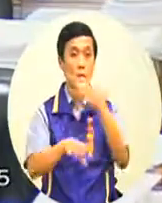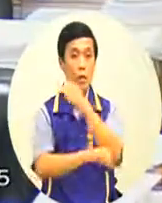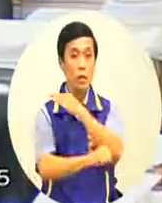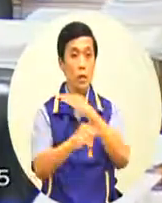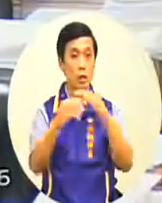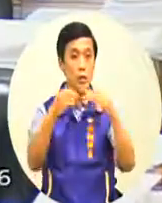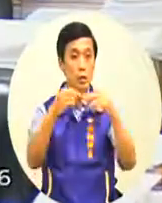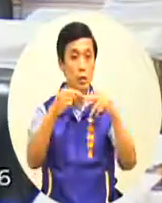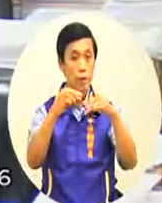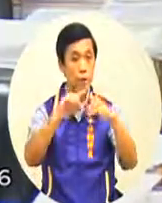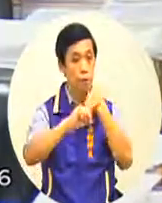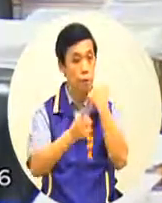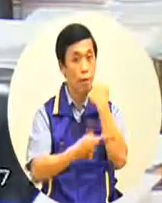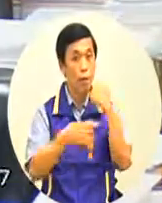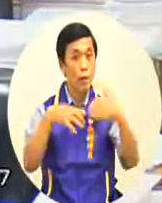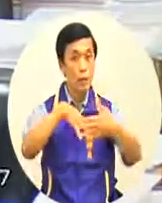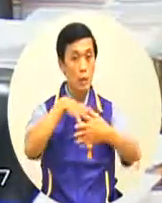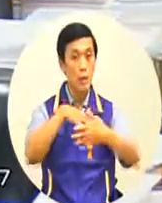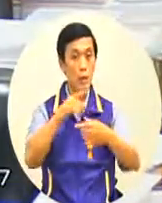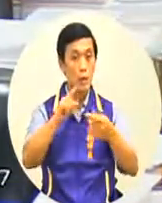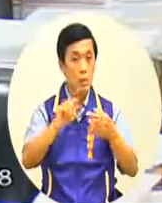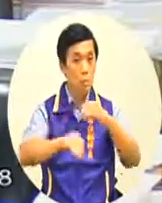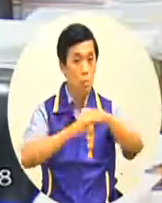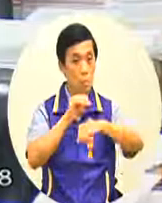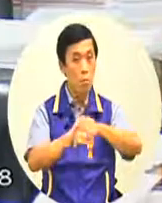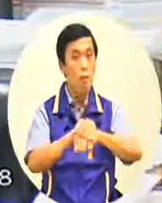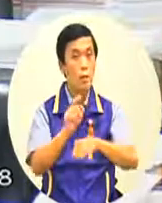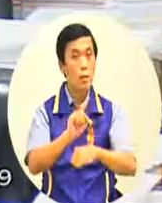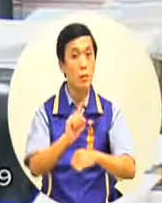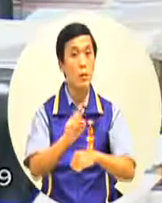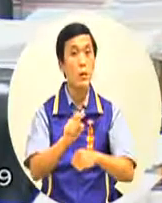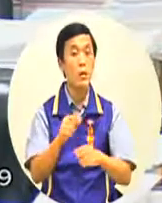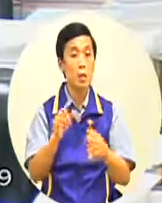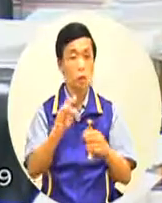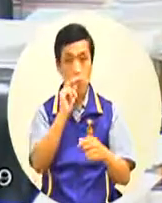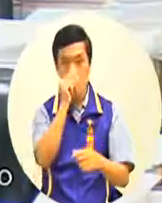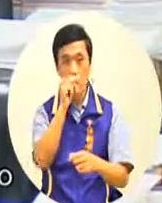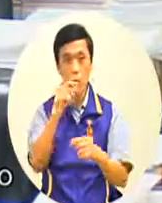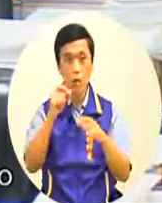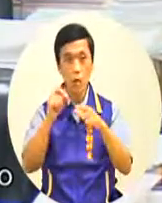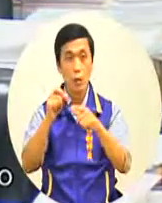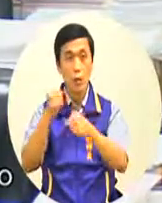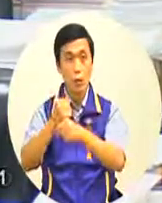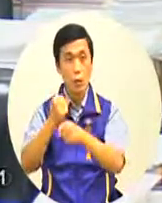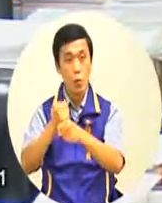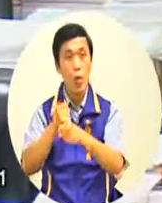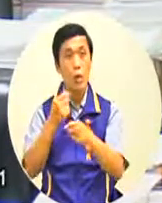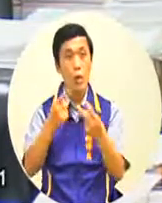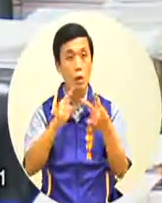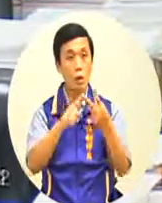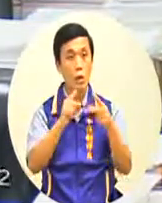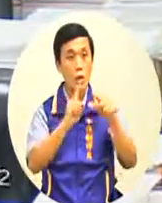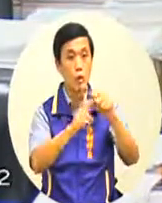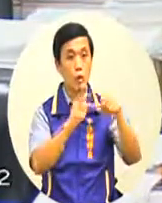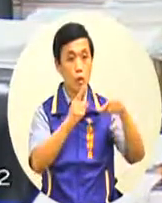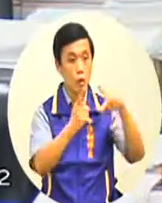落实，其实真的是有些特殊的行业，或者有些根本中产企业、中小企业，真的连一个管人事的